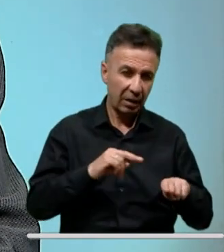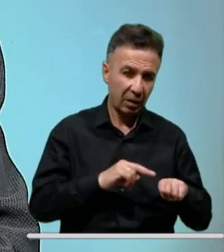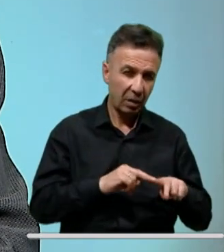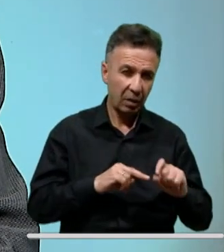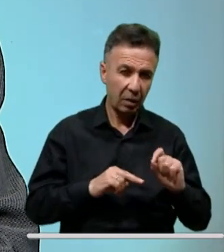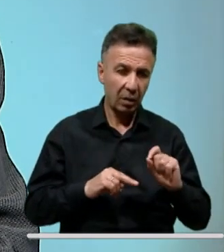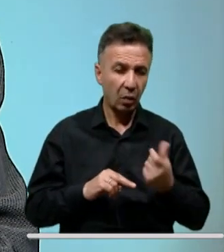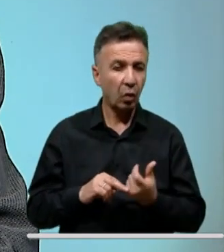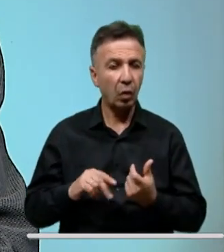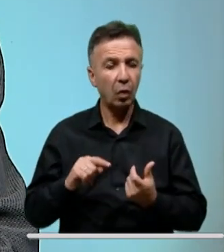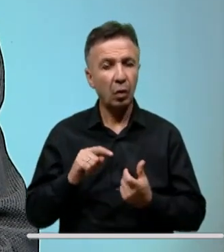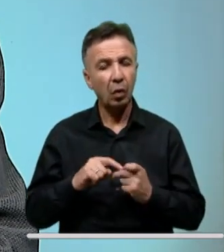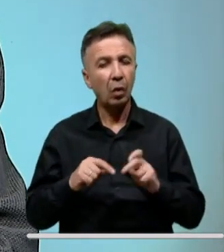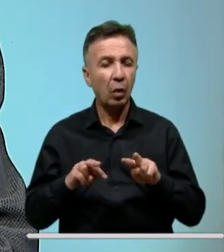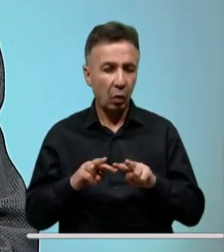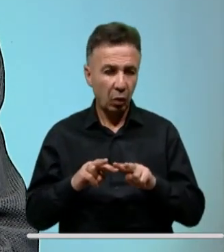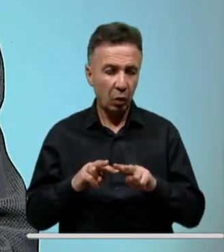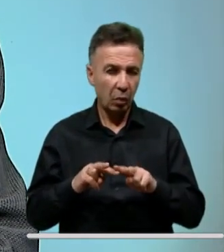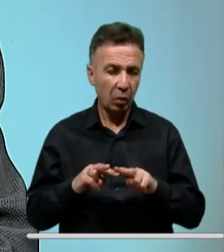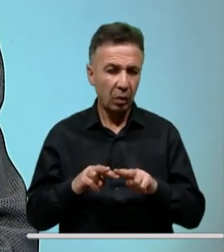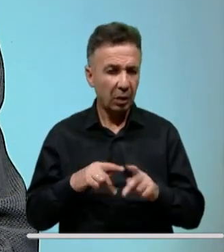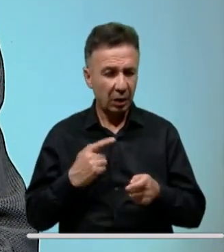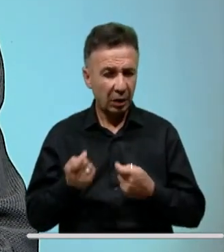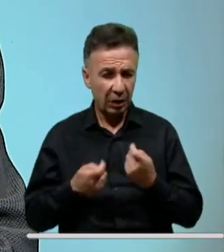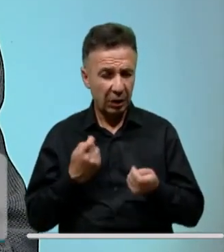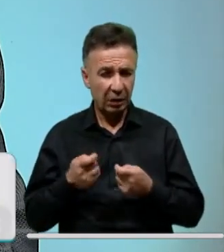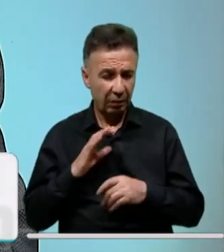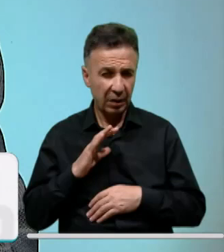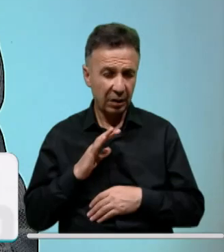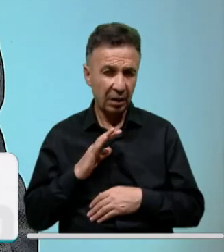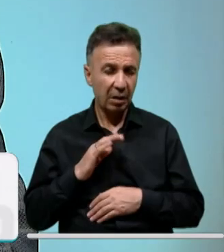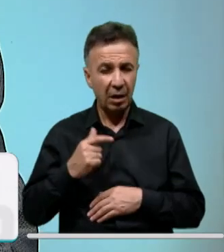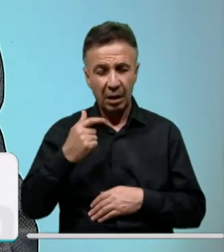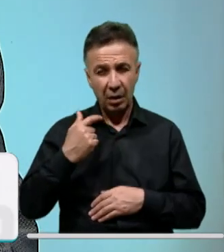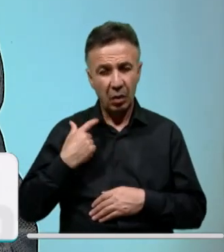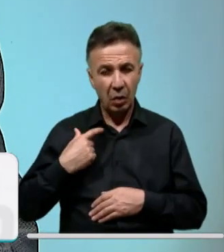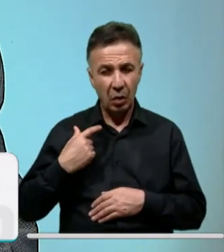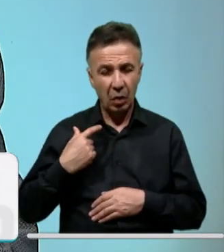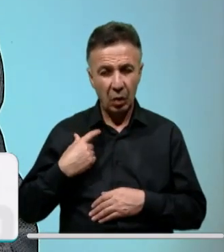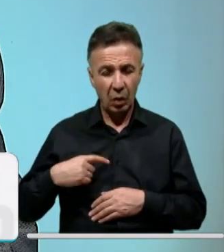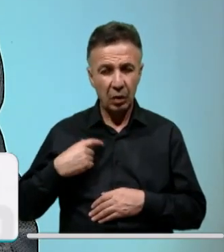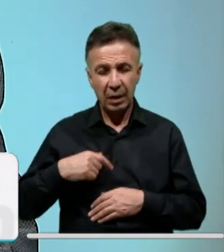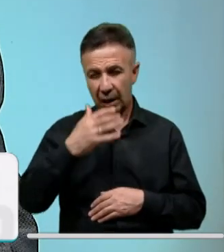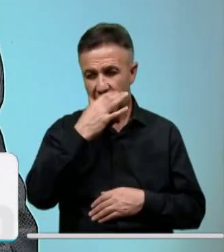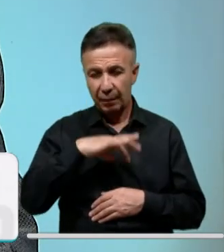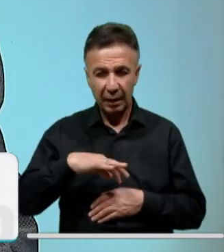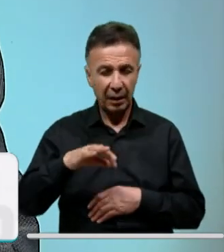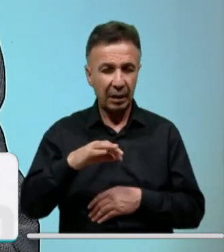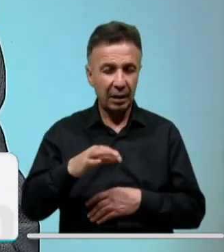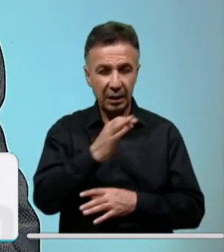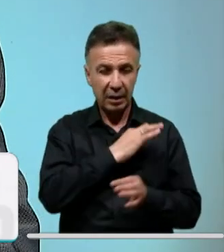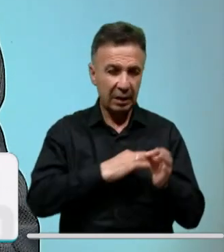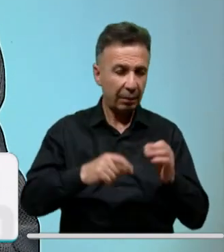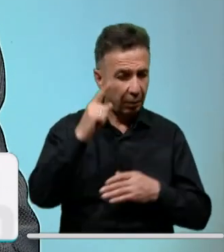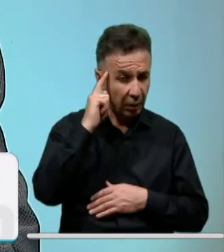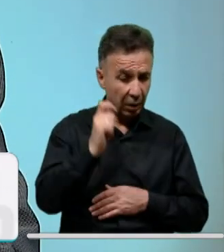çerçevede faaliyetlerini sürdürdüğü biliniyor ise o işletmeler aracılığıyla bireysel emeklilik sistemine müracaat edilebilir